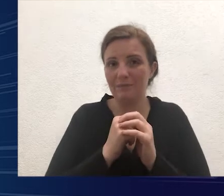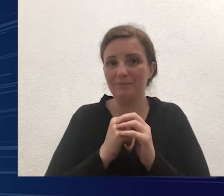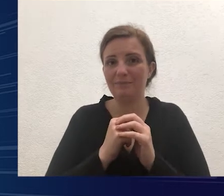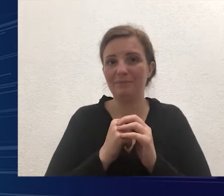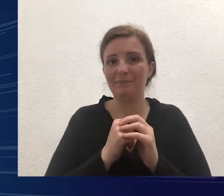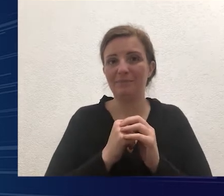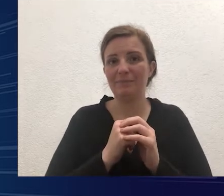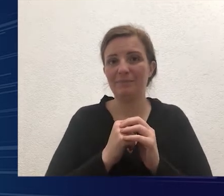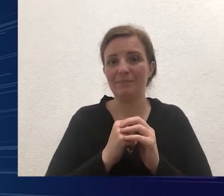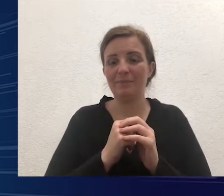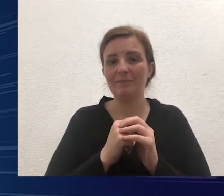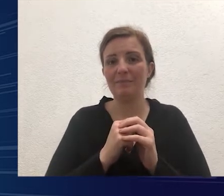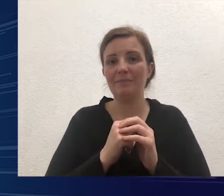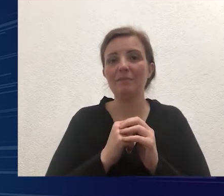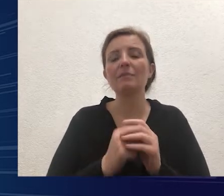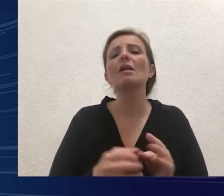romana